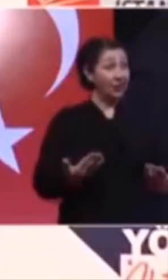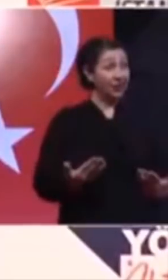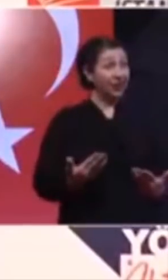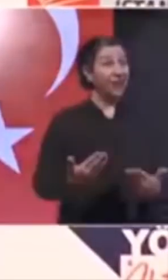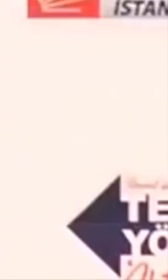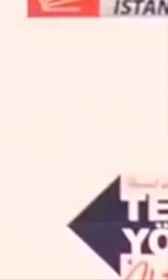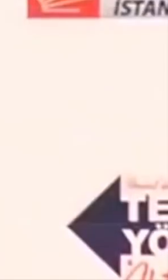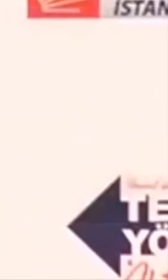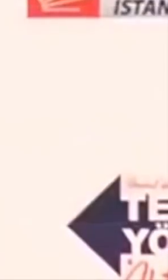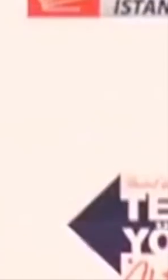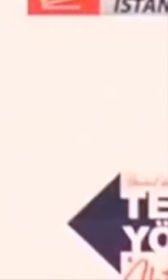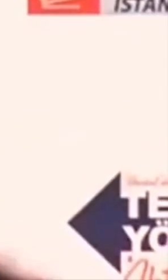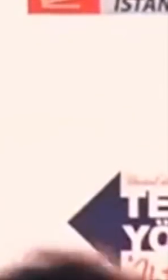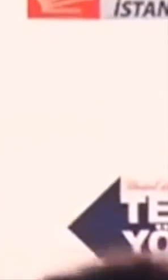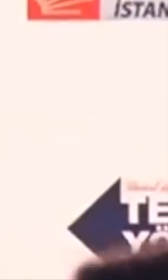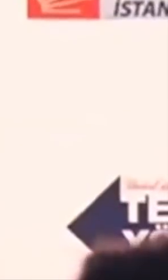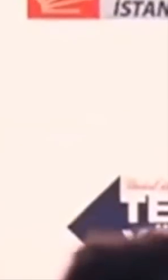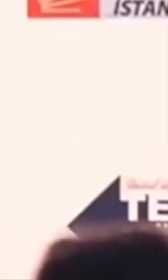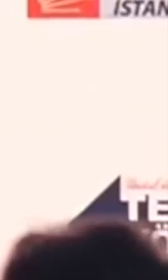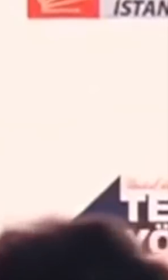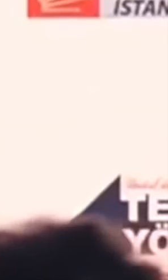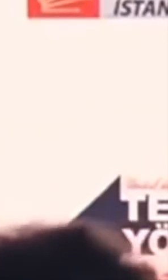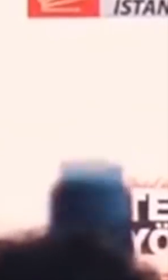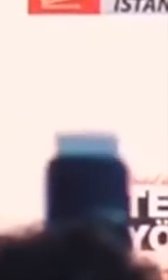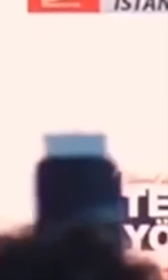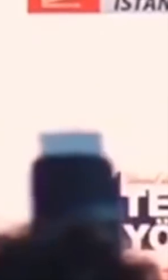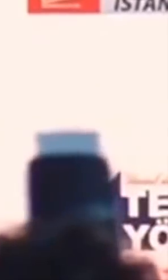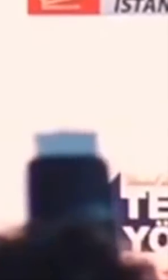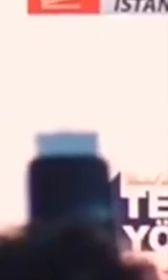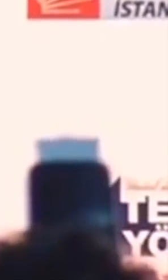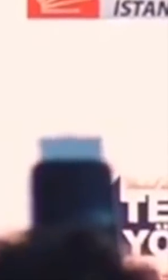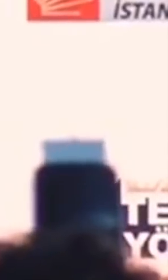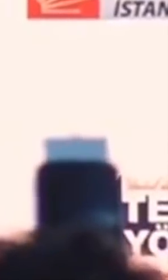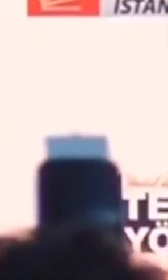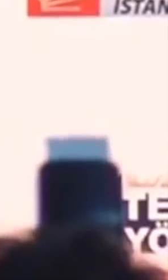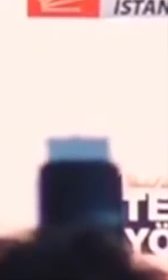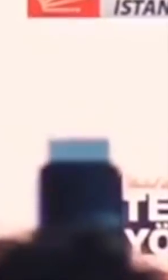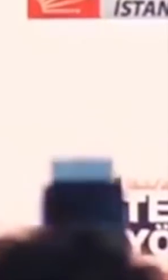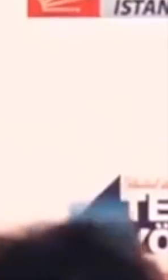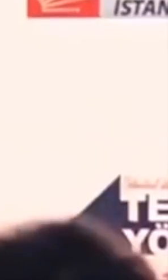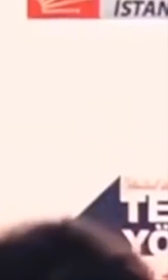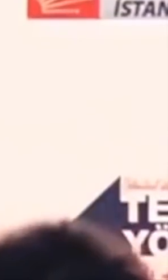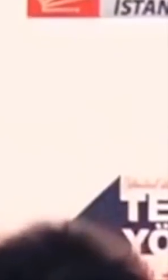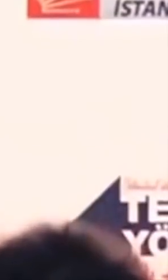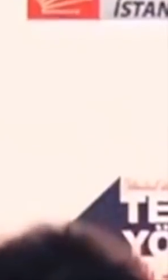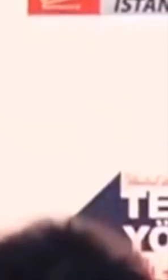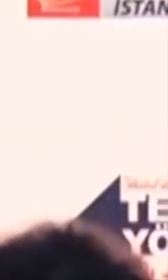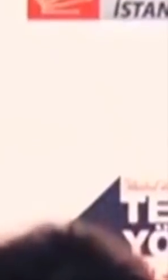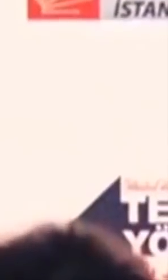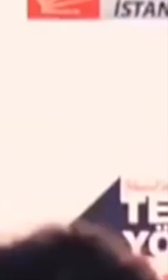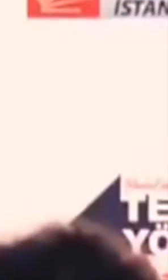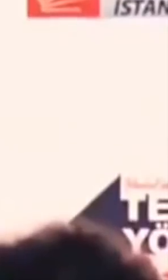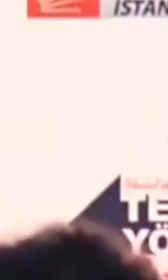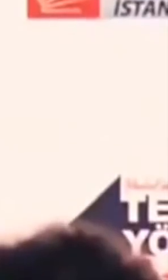elbette ki geçmiş dönem görev alan ilçe başkanlarımıza, ilçe yöneticilerine, kadın ve gençlik kolu başkan